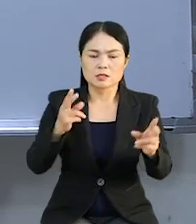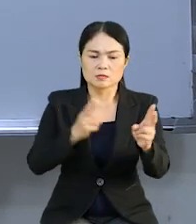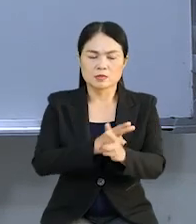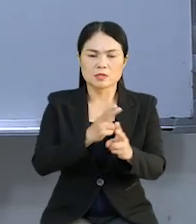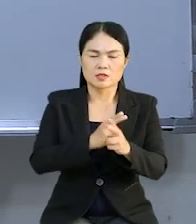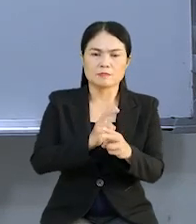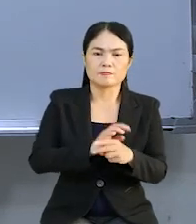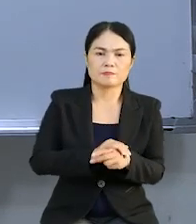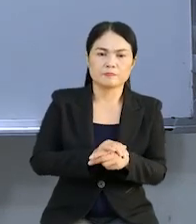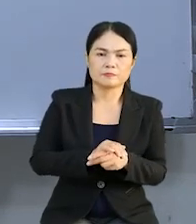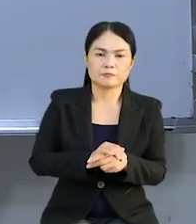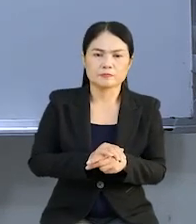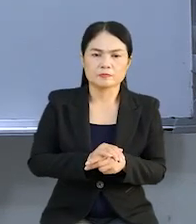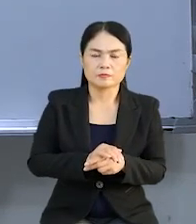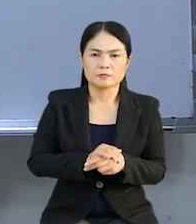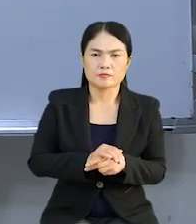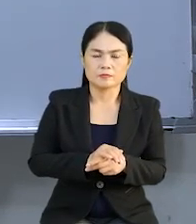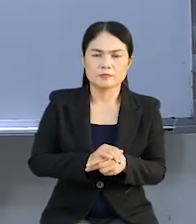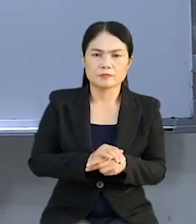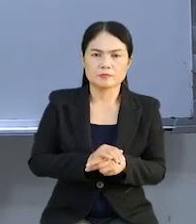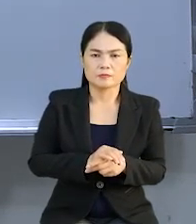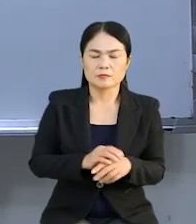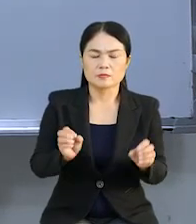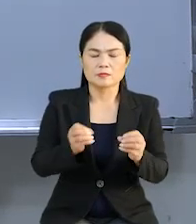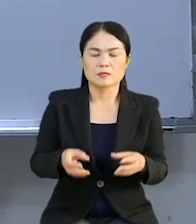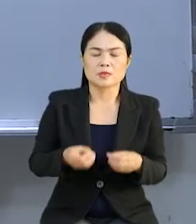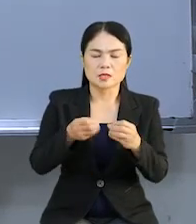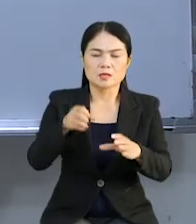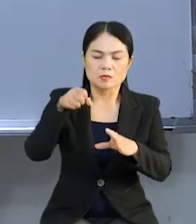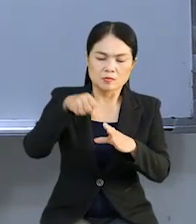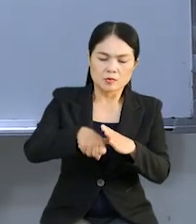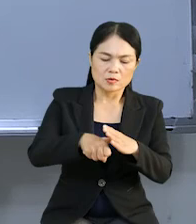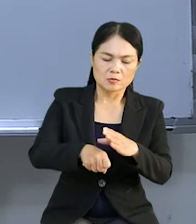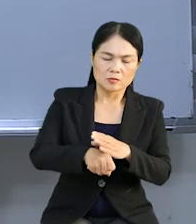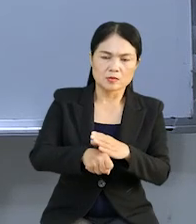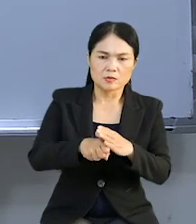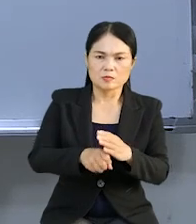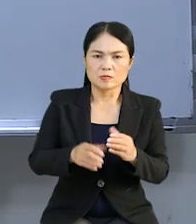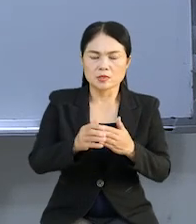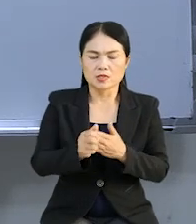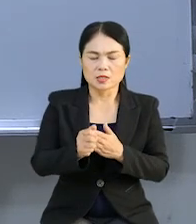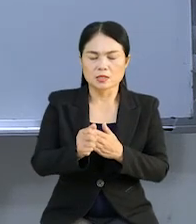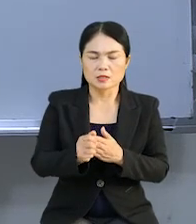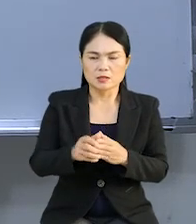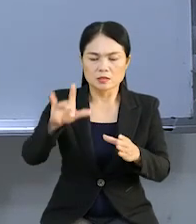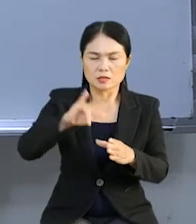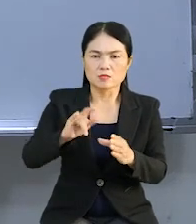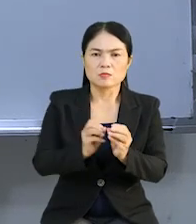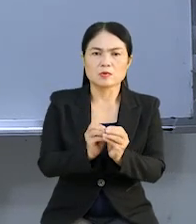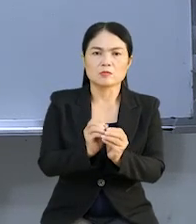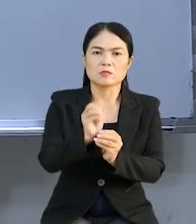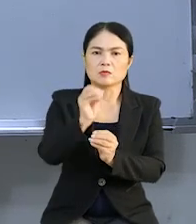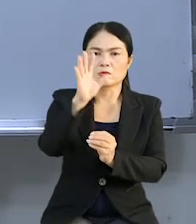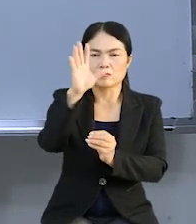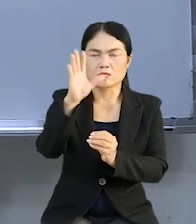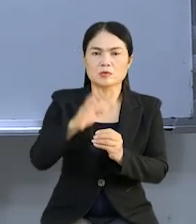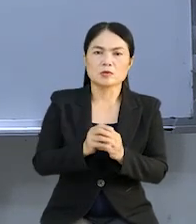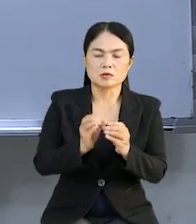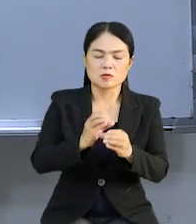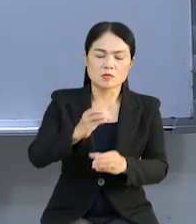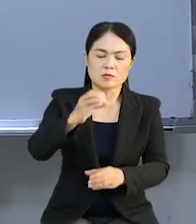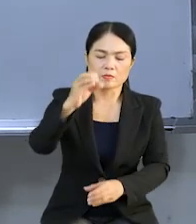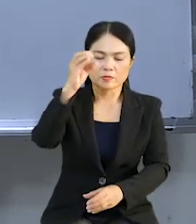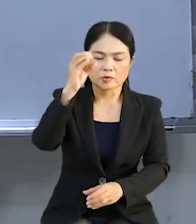យ័ត្នមិនឲ្យការបុកនេះជ្រុលហួសនាំឲ្យប្រេងកាតបាញ់ឡើងខ្លាំងហួសបំពង់ប